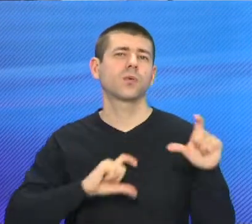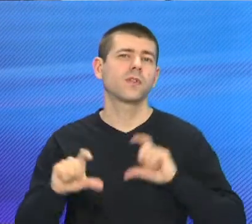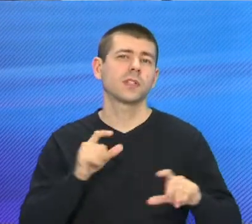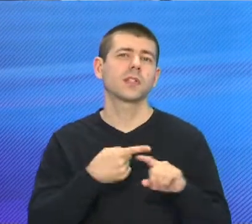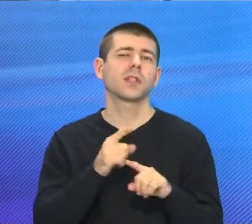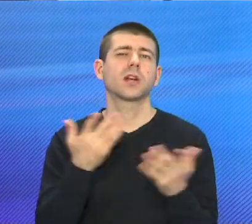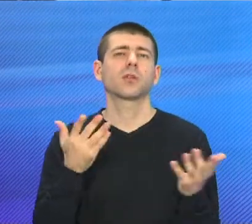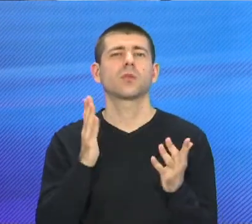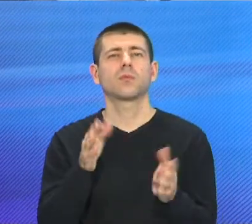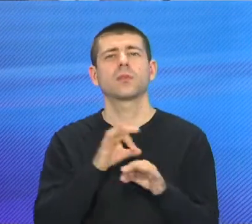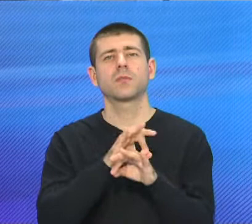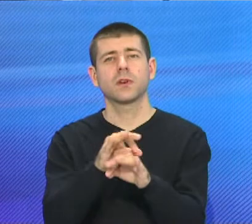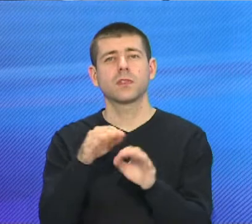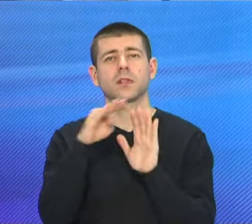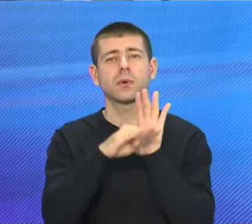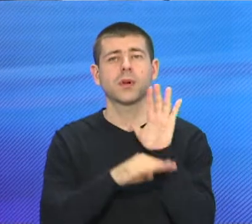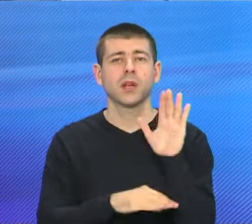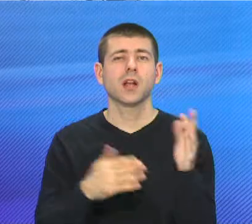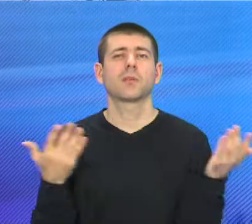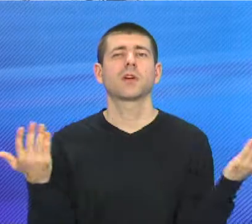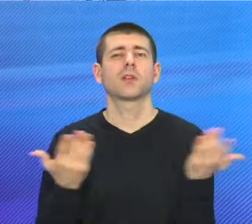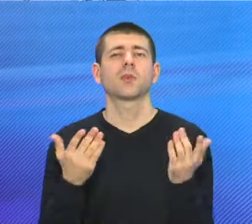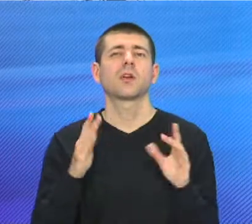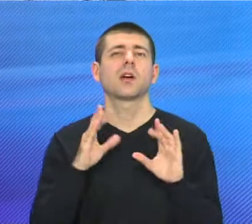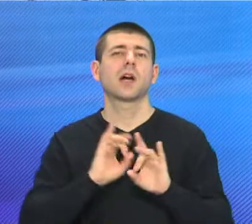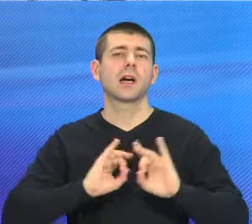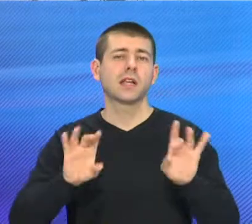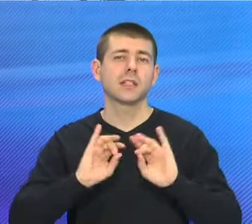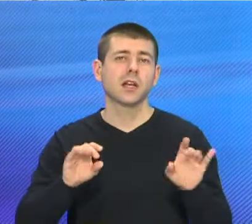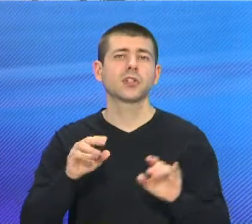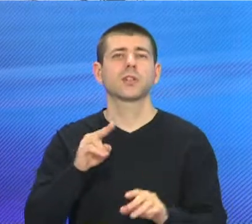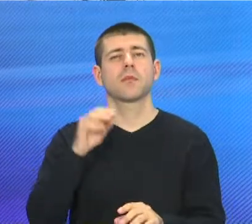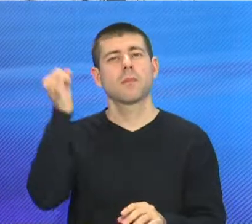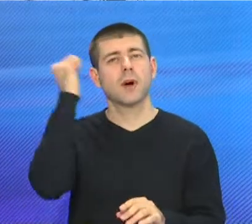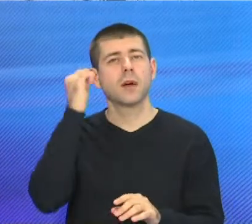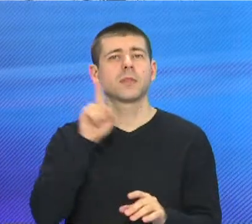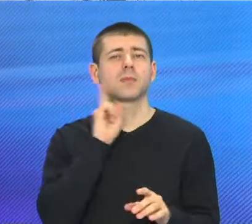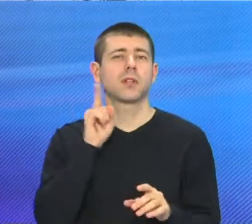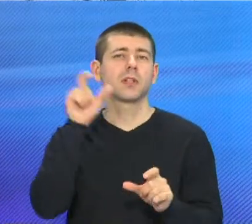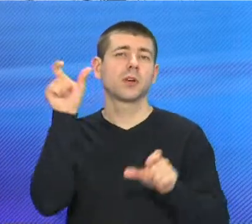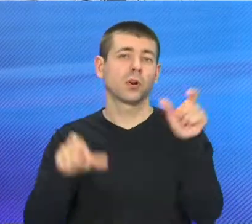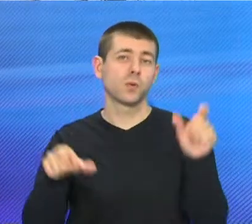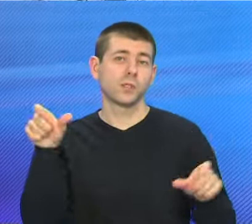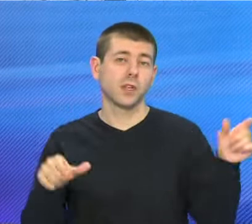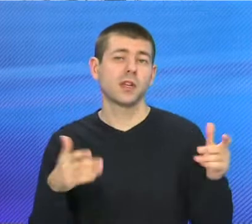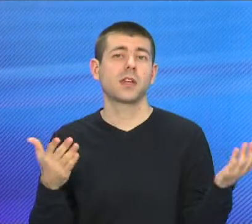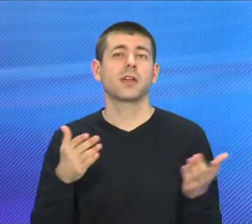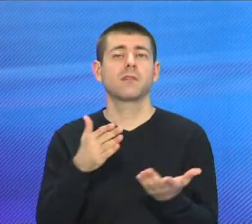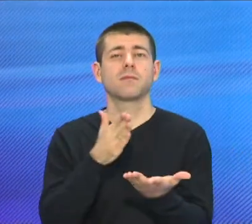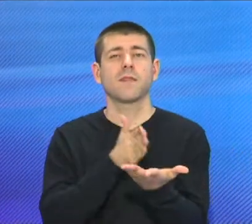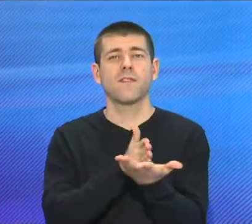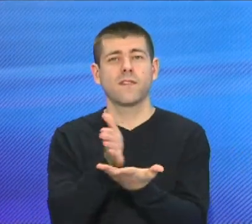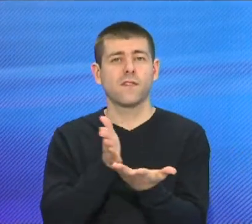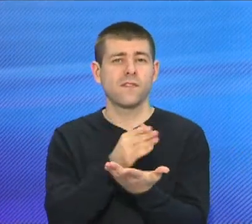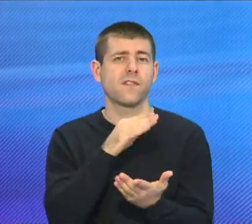частка маршрута уникального проекта, призванная раскрыть головную мету патриотичного выхования молодых людей на прикладе реальных фактов